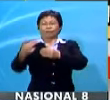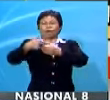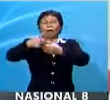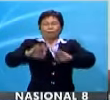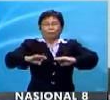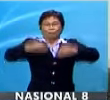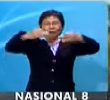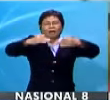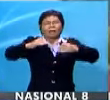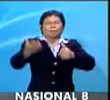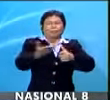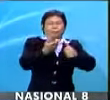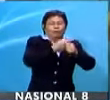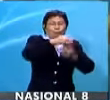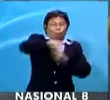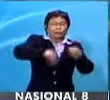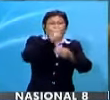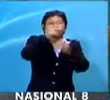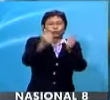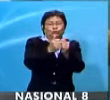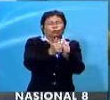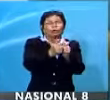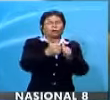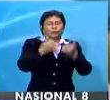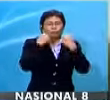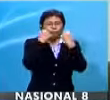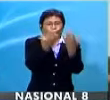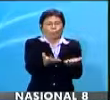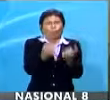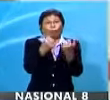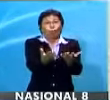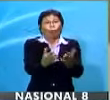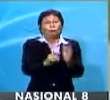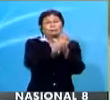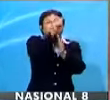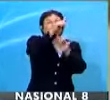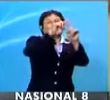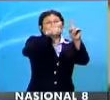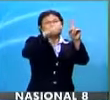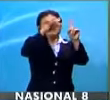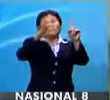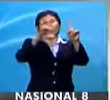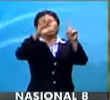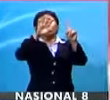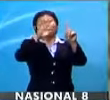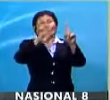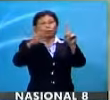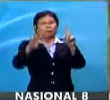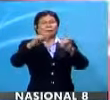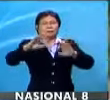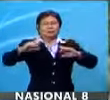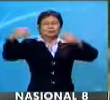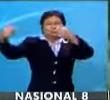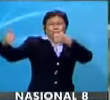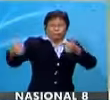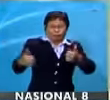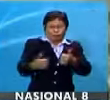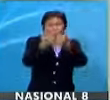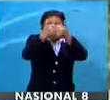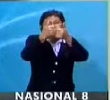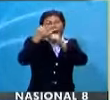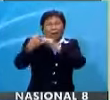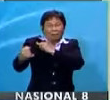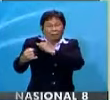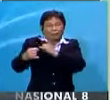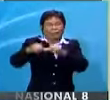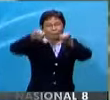selepas mendahului pusingan kedua dengan jumlah jatuhan PIN tertinggi 1884 pada saingan akhir atlet brus 24 tahun itu